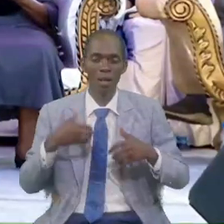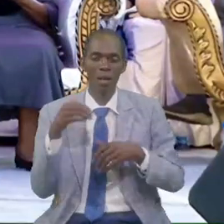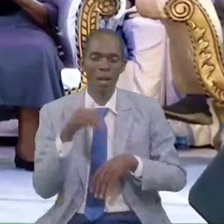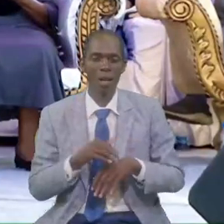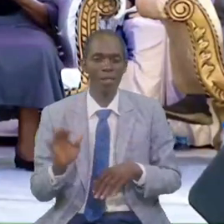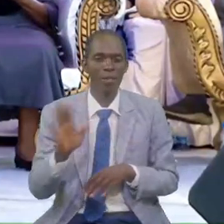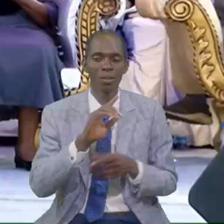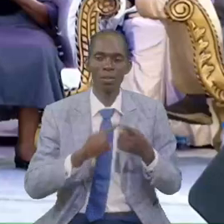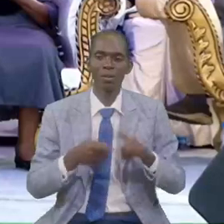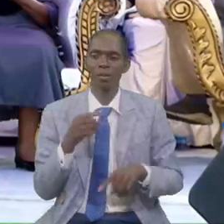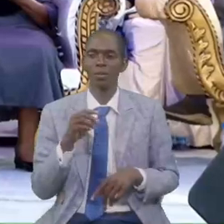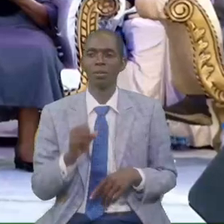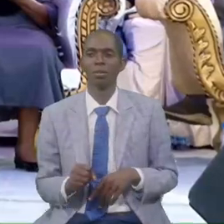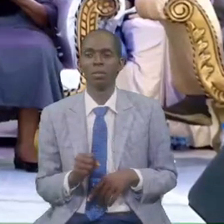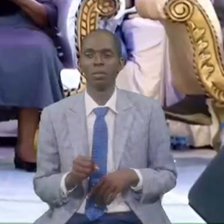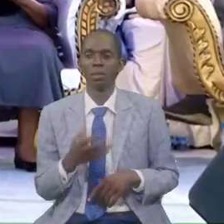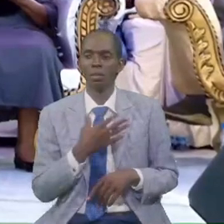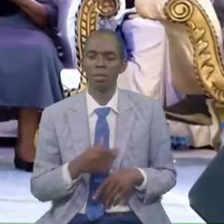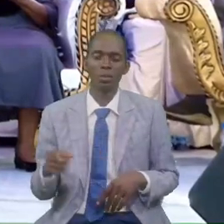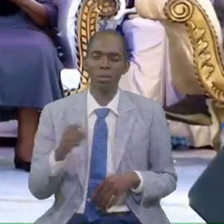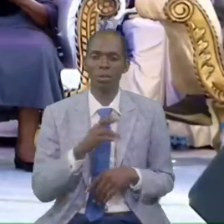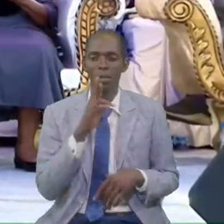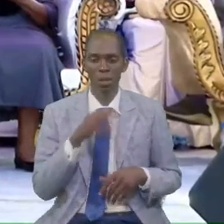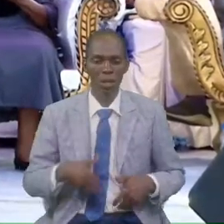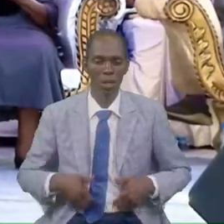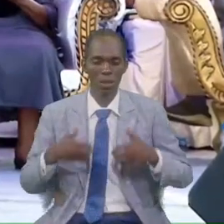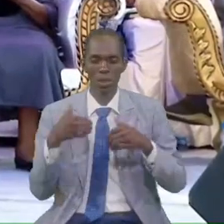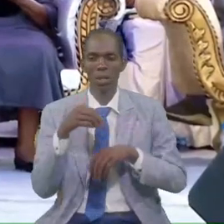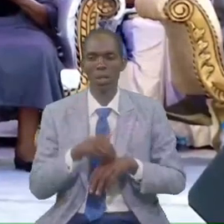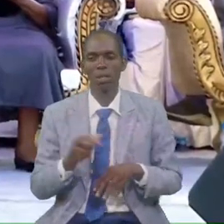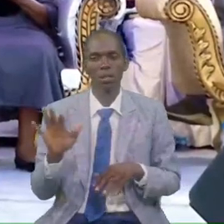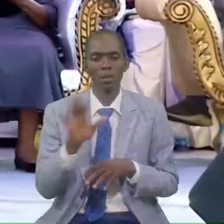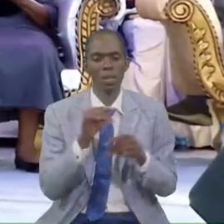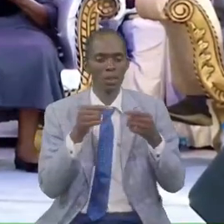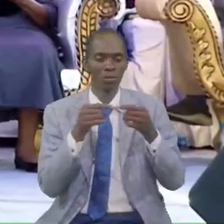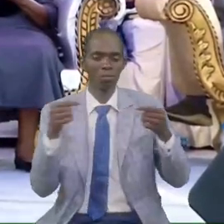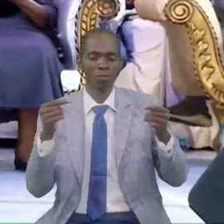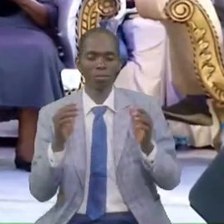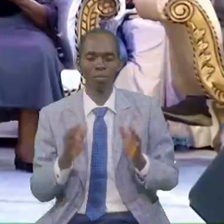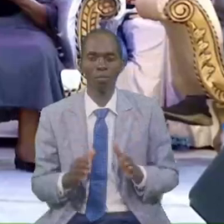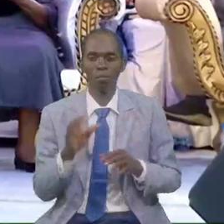Ils sont en colère contre leurs amis. Ils sont en colère contre leurs ennemis.